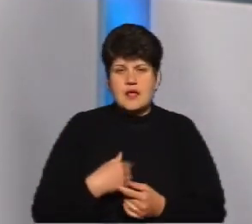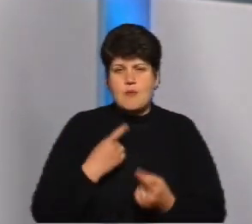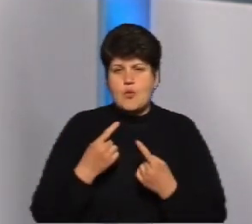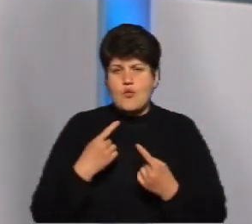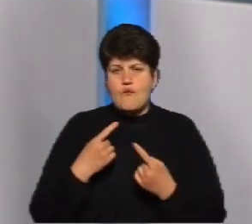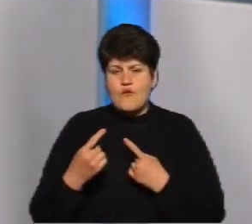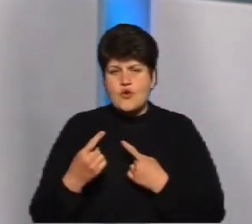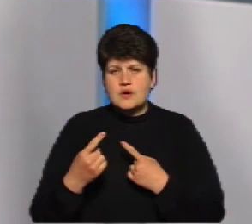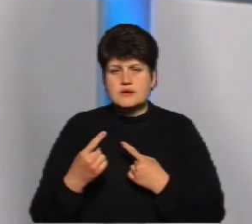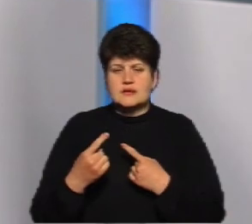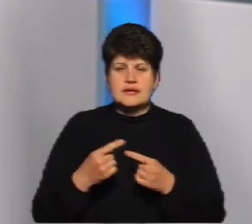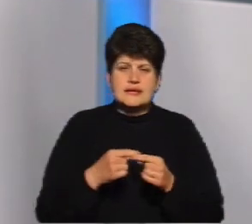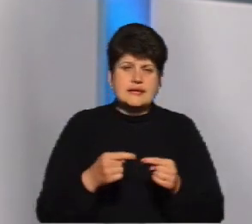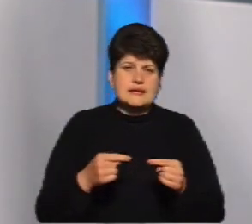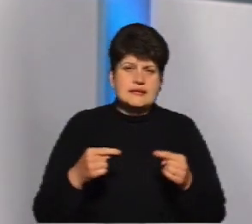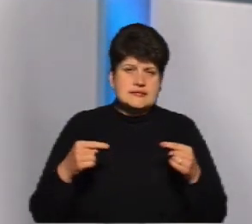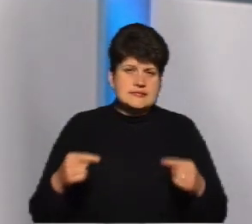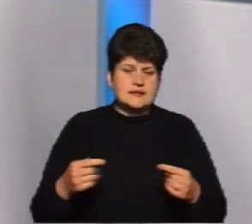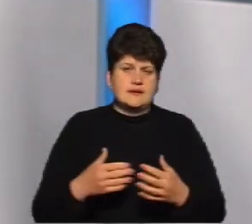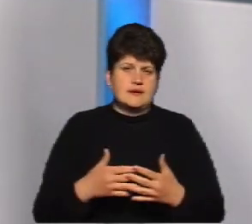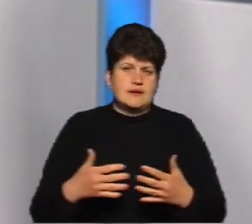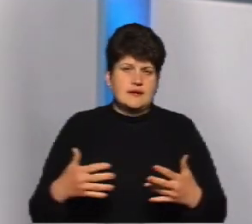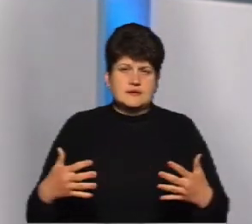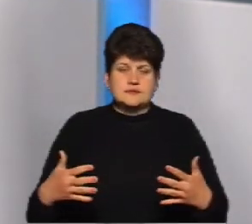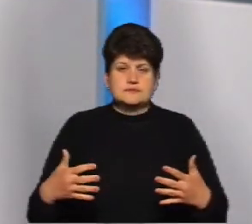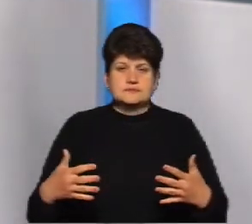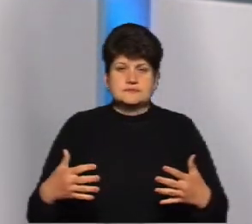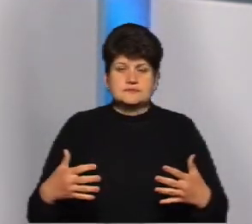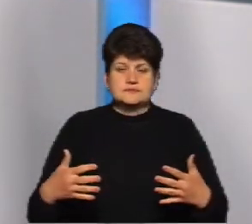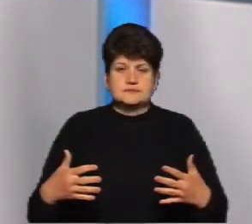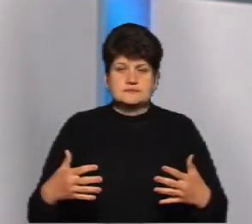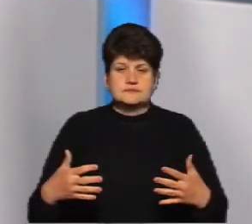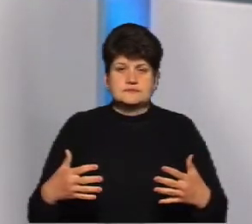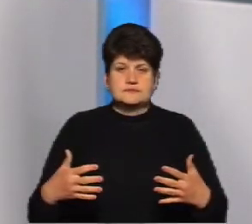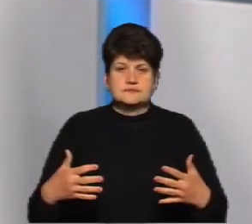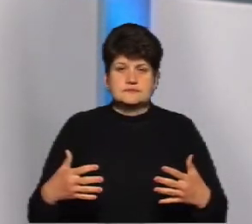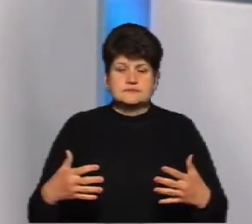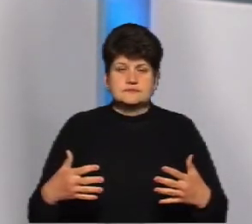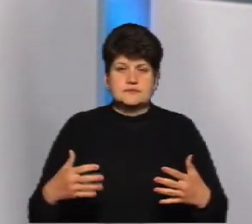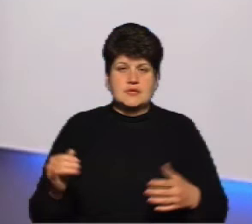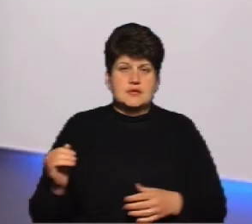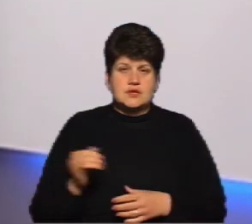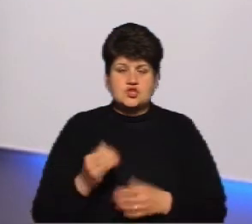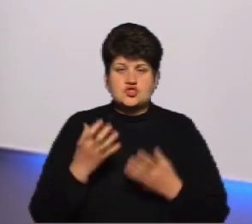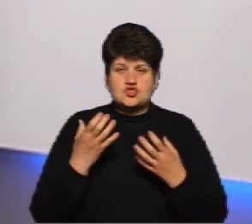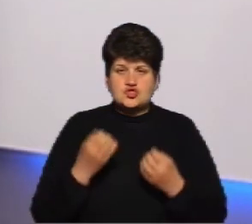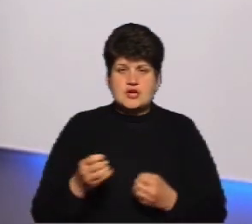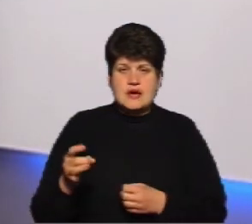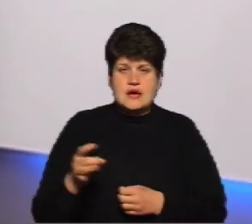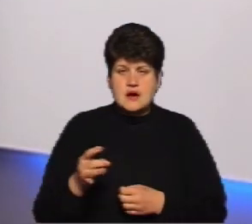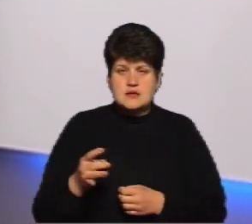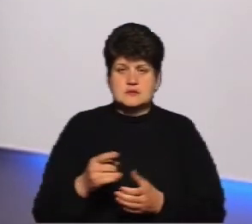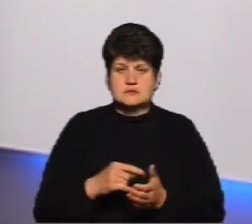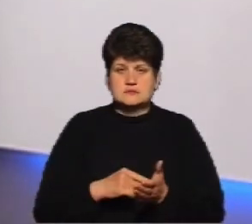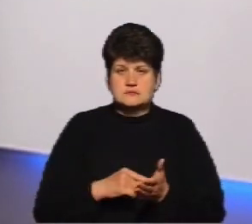говорять от різні такі речі, дуже не впевнені. І ще раз наголошу на тому,